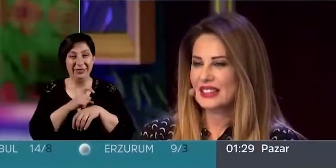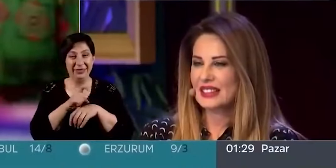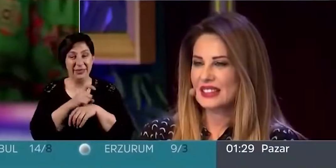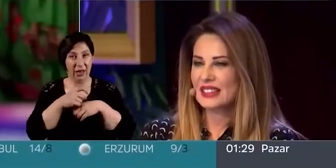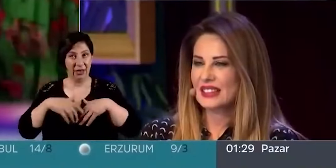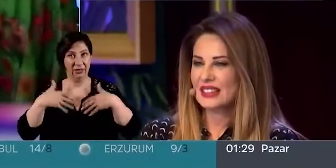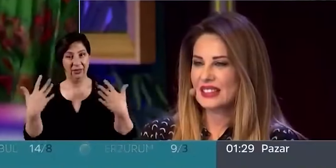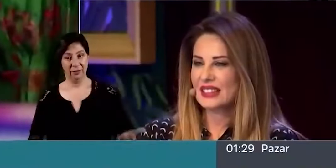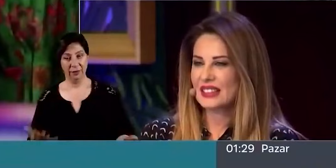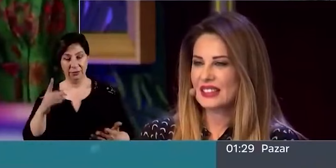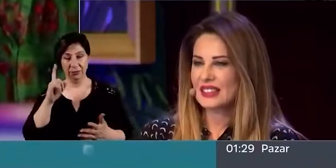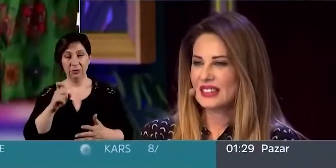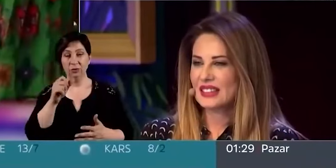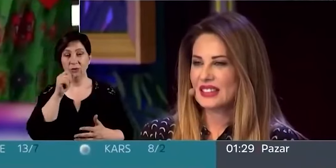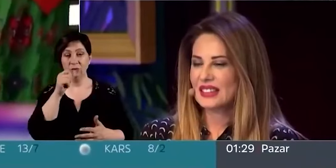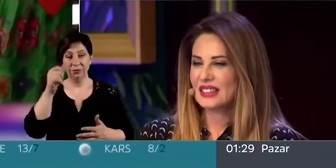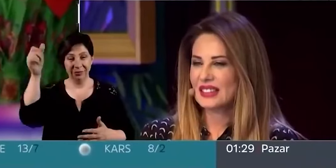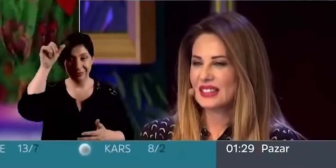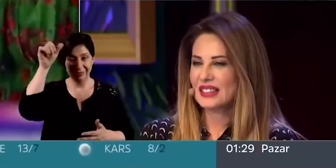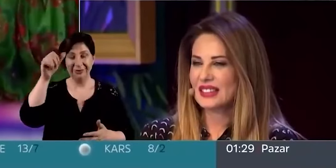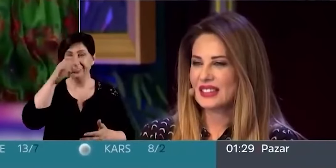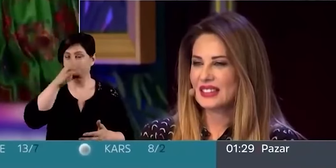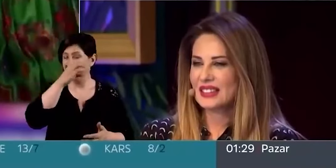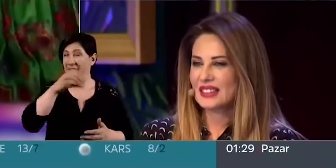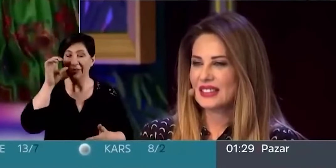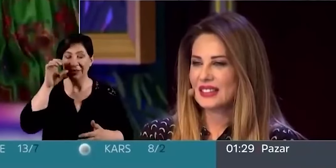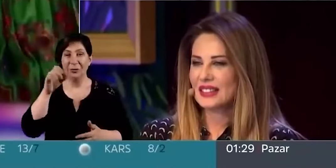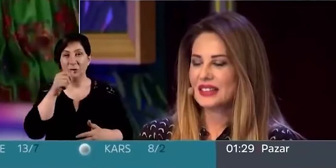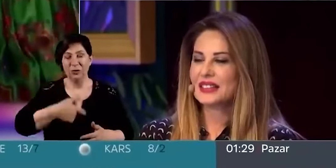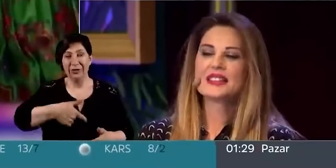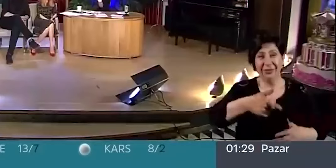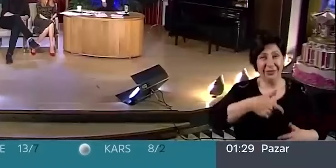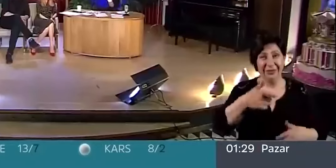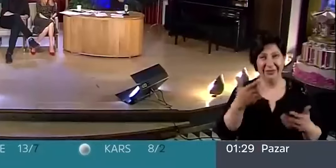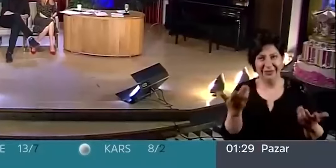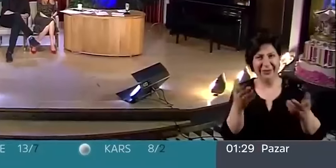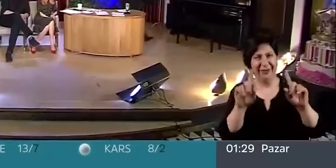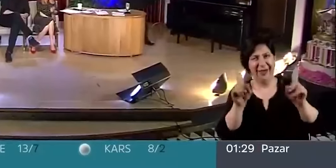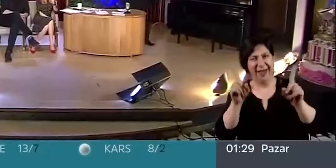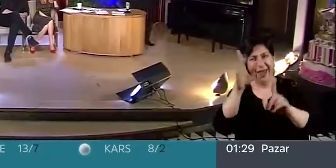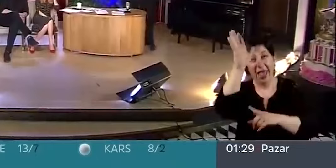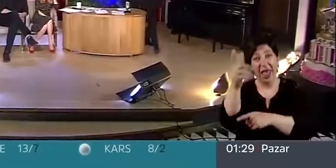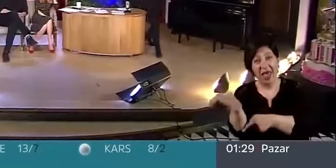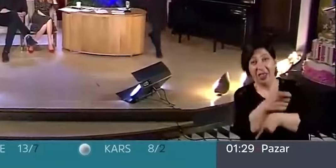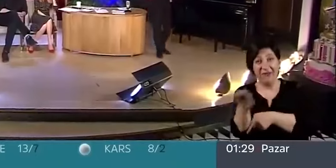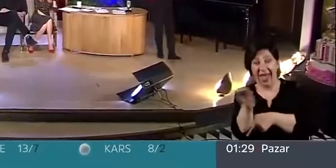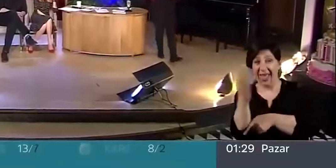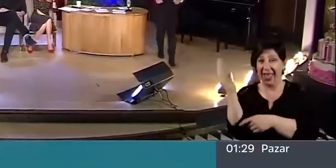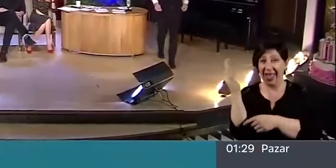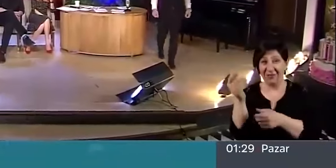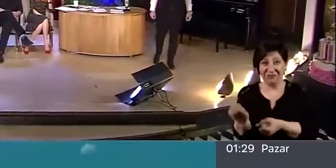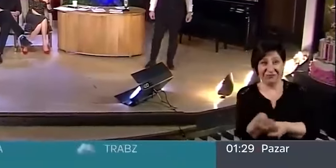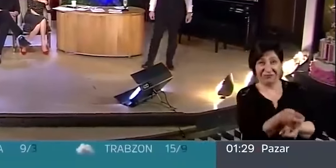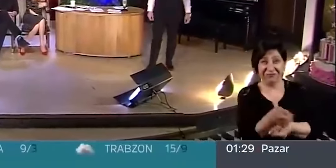Sinirleri mi bozuldu? Bir su atın kafasına. Dur. Su atın mı? Hayır, itfaiye hortumuyla gelin